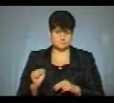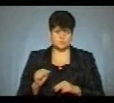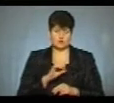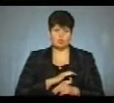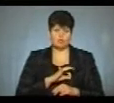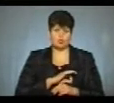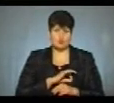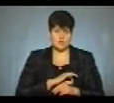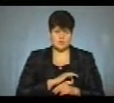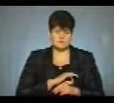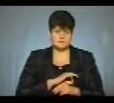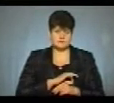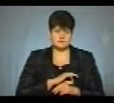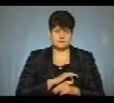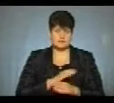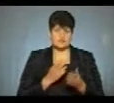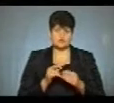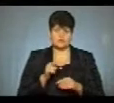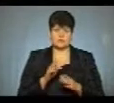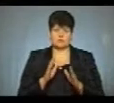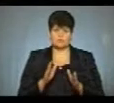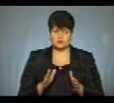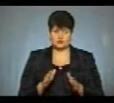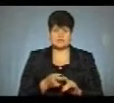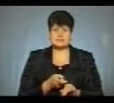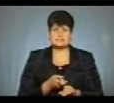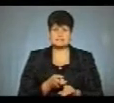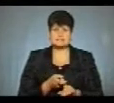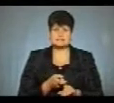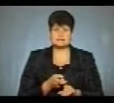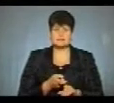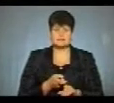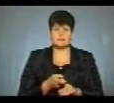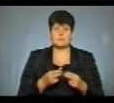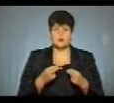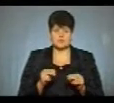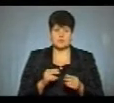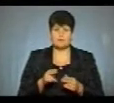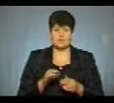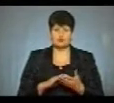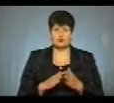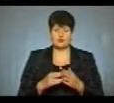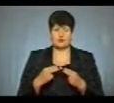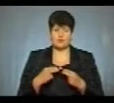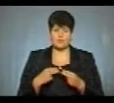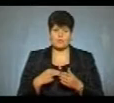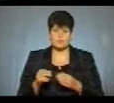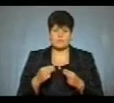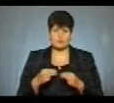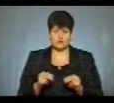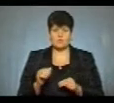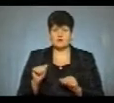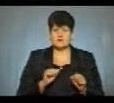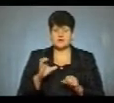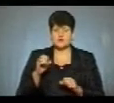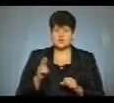доходи, якщо вони будуть залежати, якщо ви продали по договору куплі-продажі, управління соціального